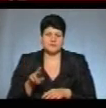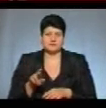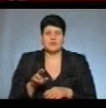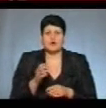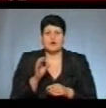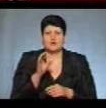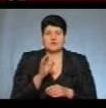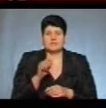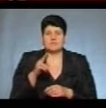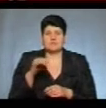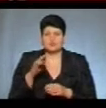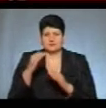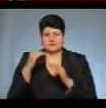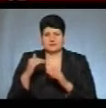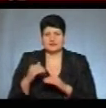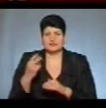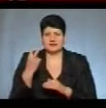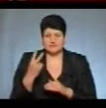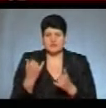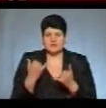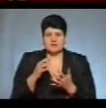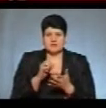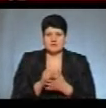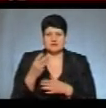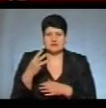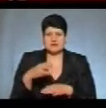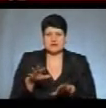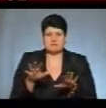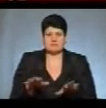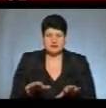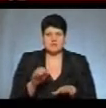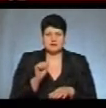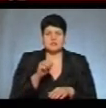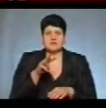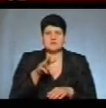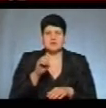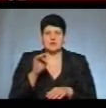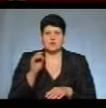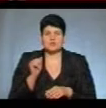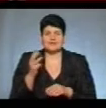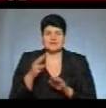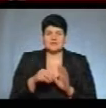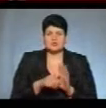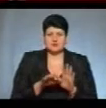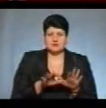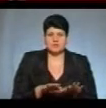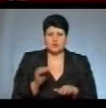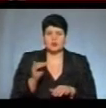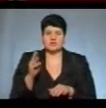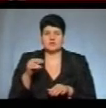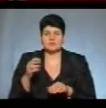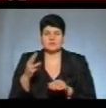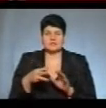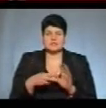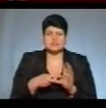Олена Підгрушна змістилась на 2 позиції і зараз займає 30-те місце, Анастасія Маркушина – на 36-му, Юлія Джима – на